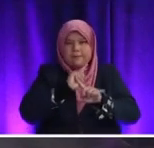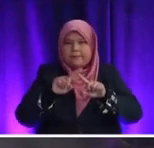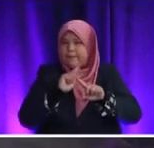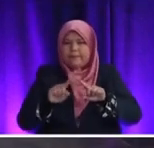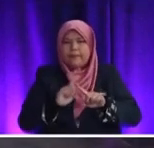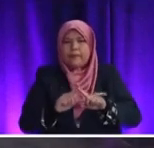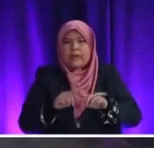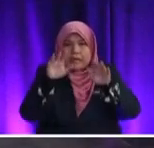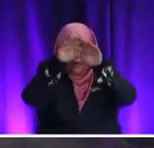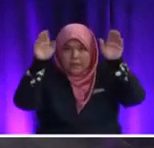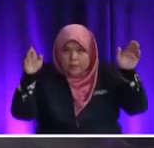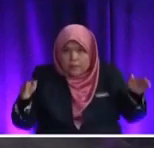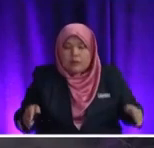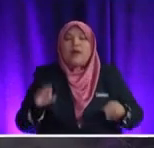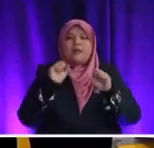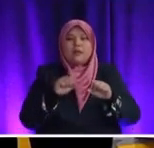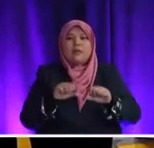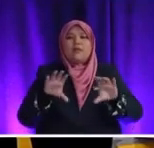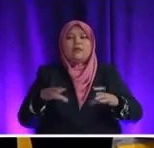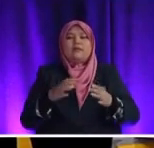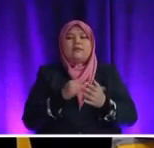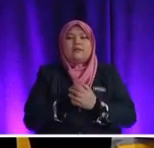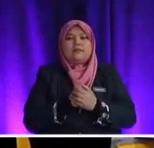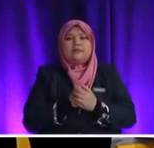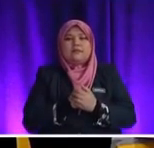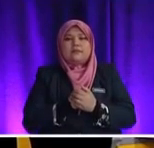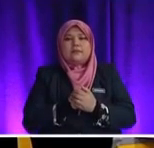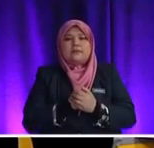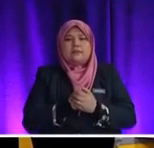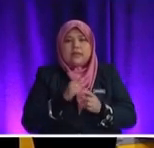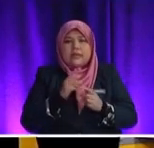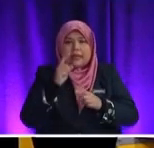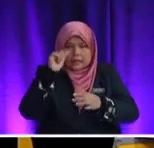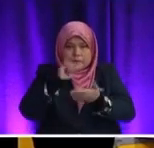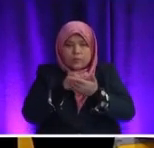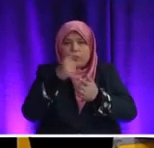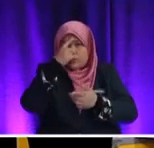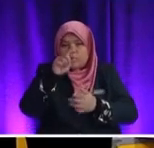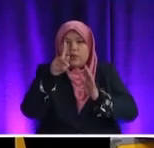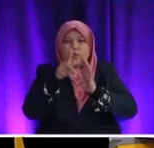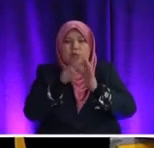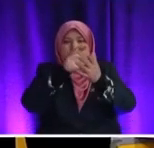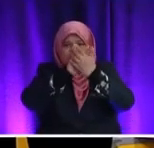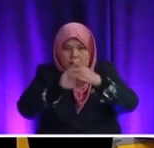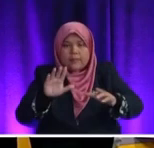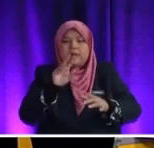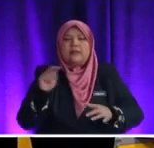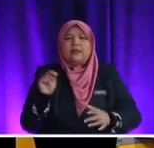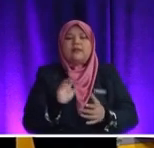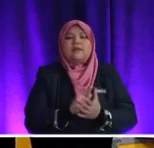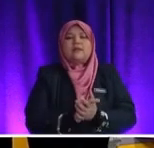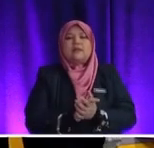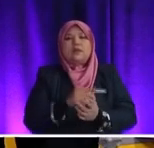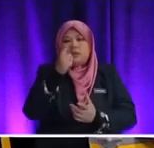dalam kepuasan itu adalah langkah keselamatan yang kita perlu lakukan apabila melibatkan bahan kimia yang menghasilkan